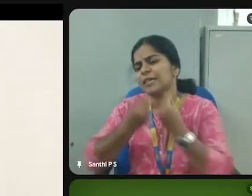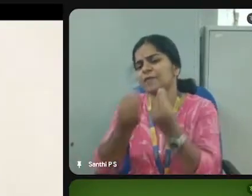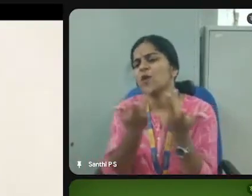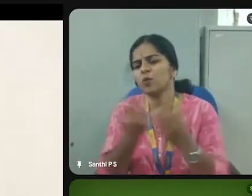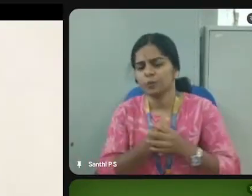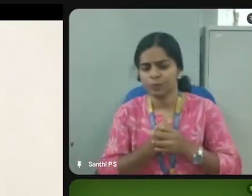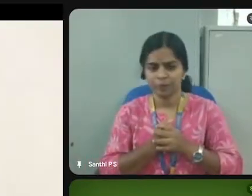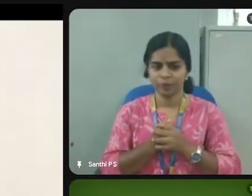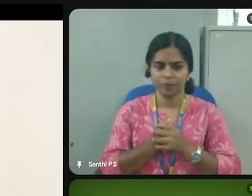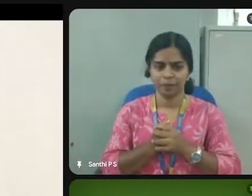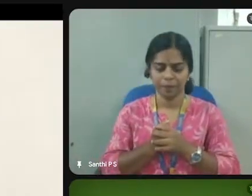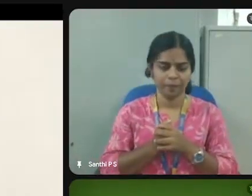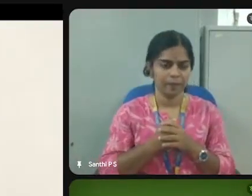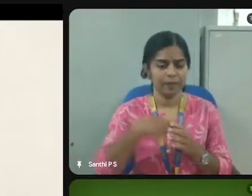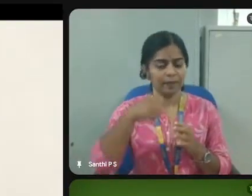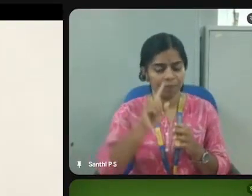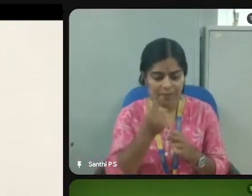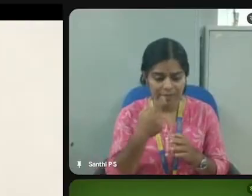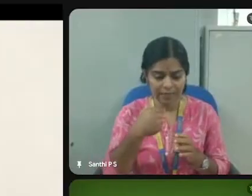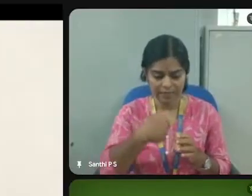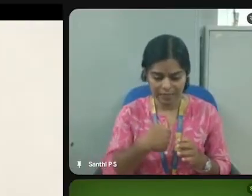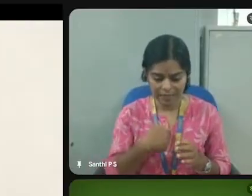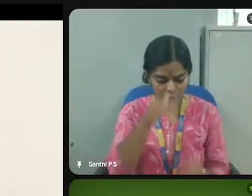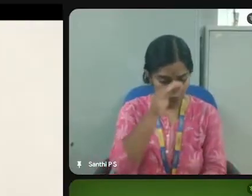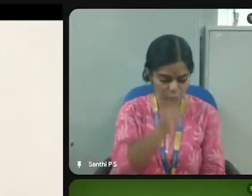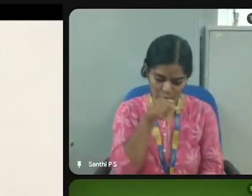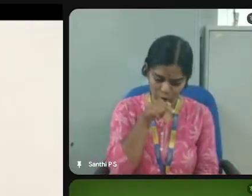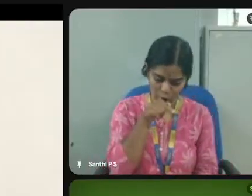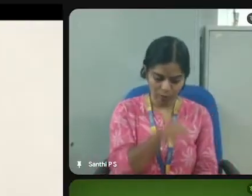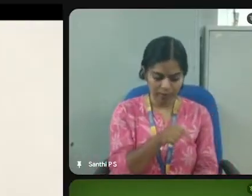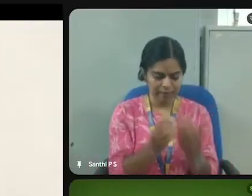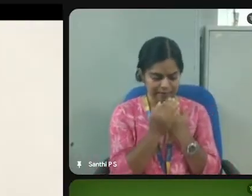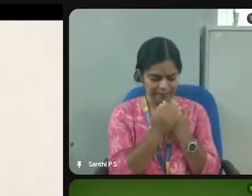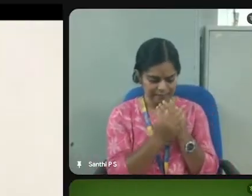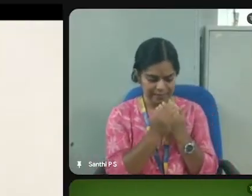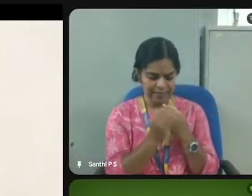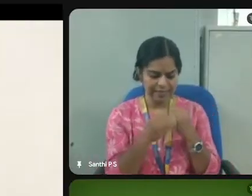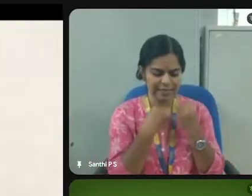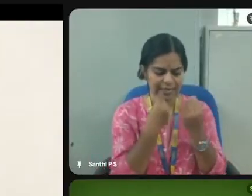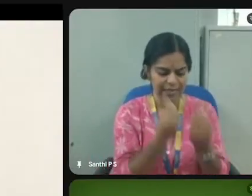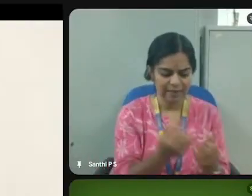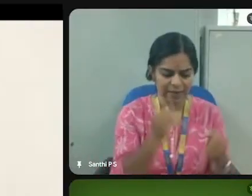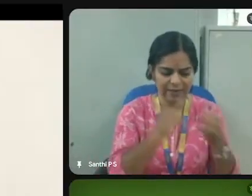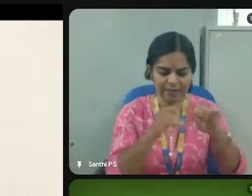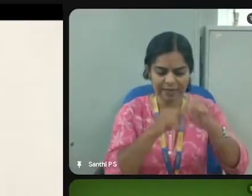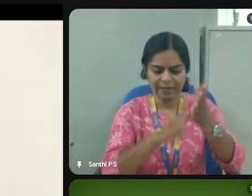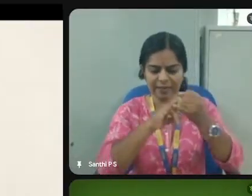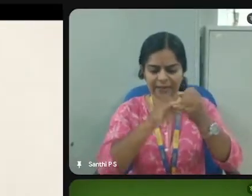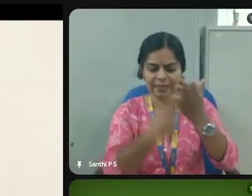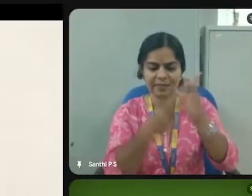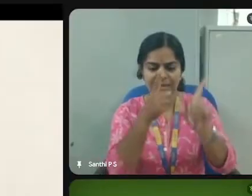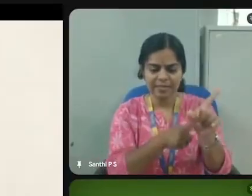വിശദീകരിക്കാമോ? ആദ്യം തന്നെ ഇങ്ങനത്തെ കുട്ടികൾക്ക് നമ്മൾ നോക്കേണ്ടത് സെൻസറി പ്രോസസ്സിംഗ് ഇഷ്യൂസ് ഉണ്ടാവാൻ ചാൻസസ്